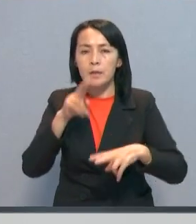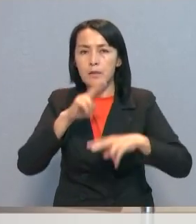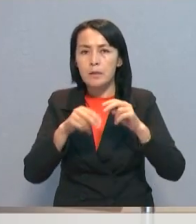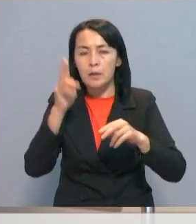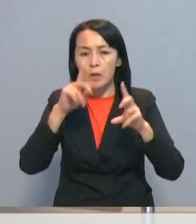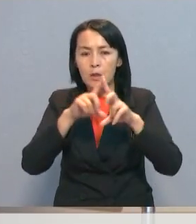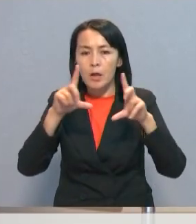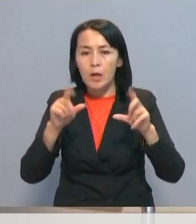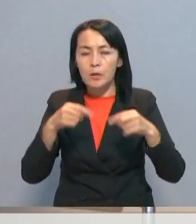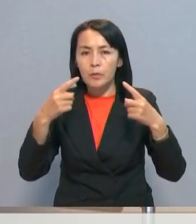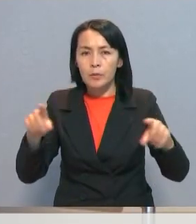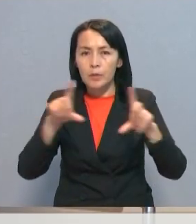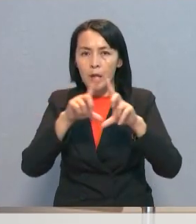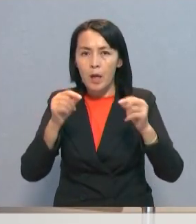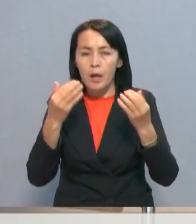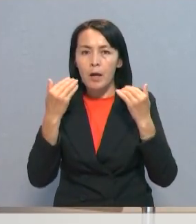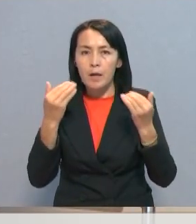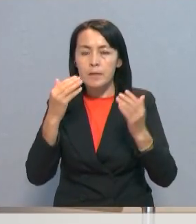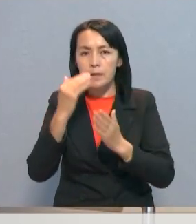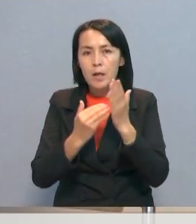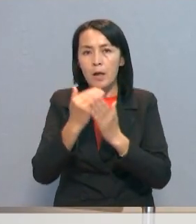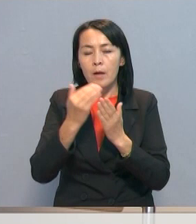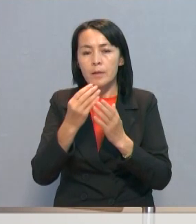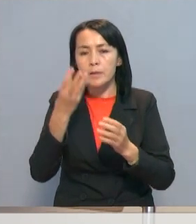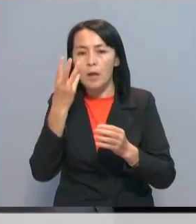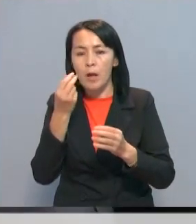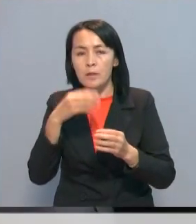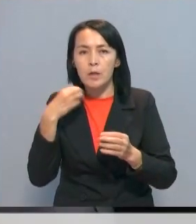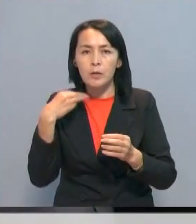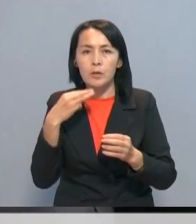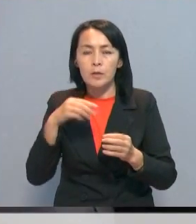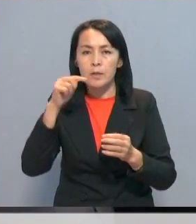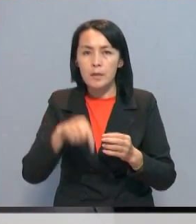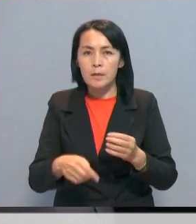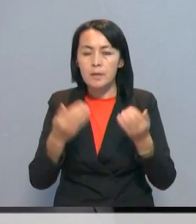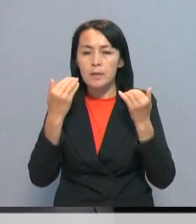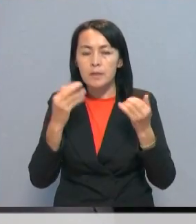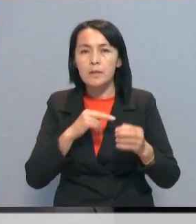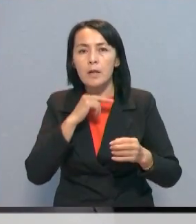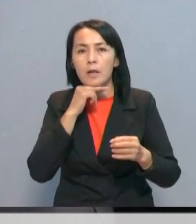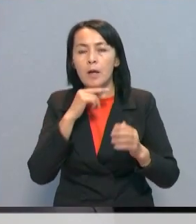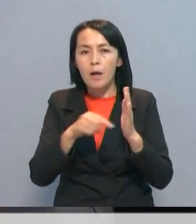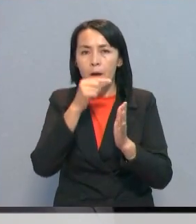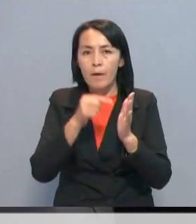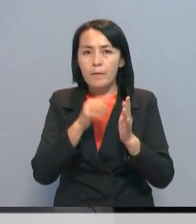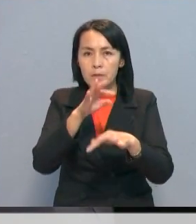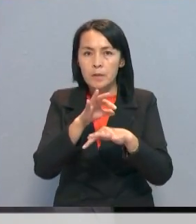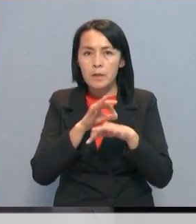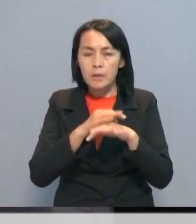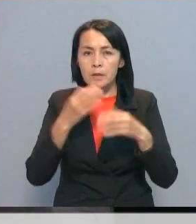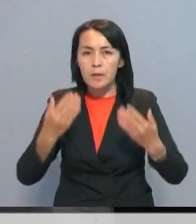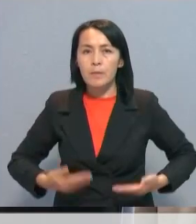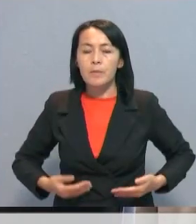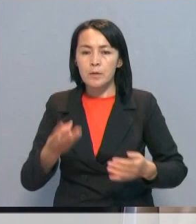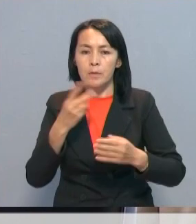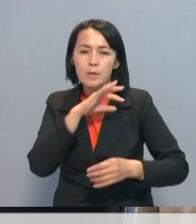строительстве школ и социальных объектов, мерах по повышению инвестиционного потенциала Туркестана. Не остался без внимания вопрос увеличения объемов местного